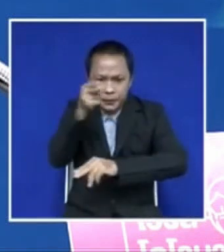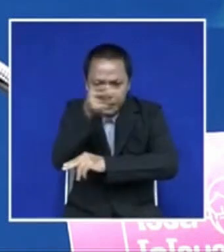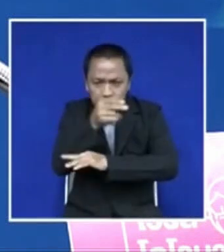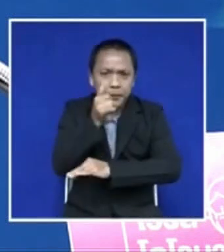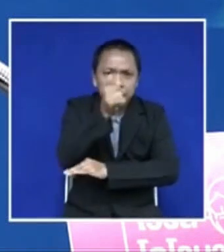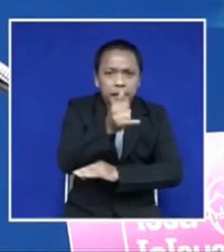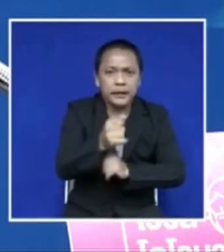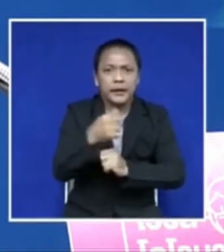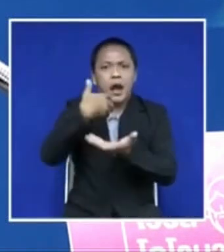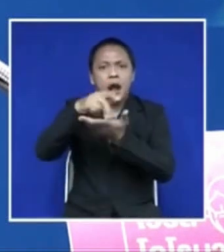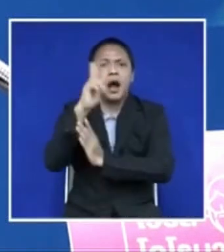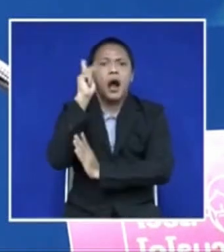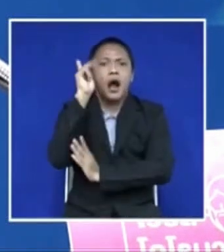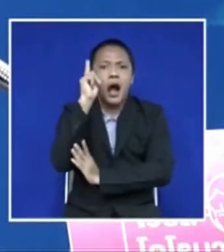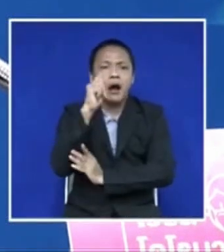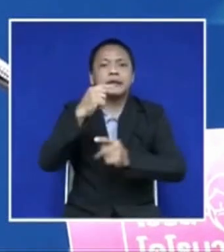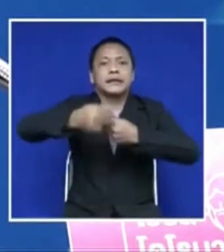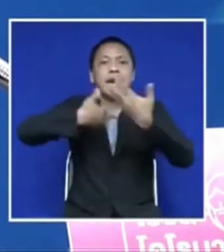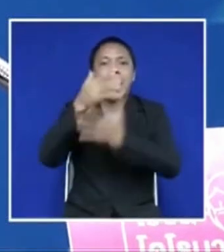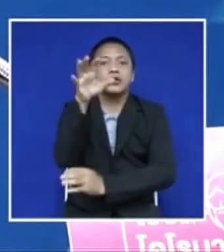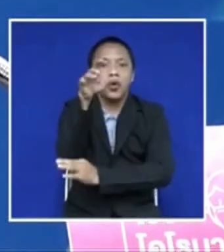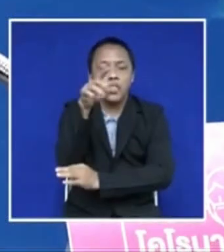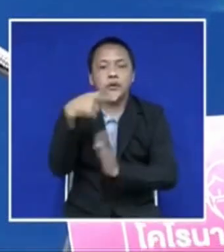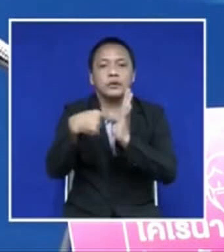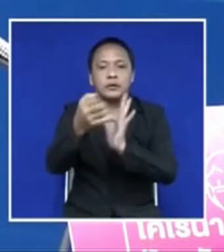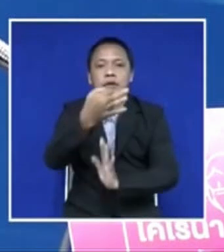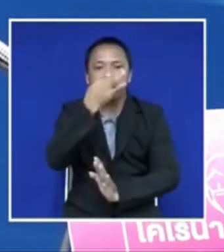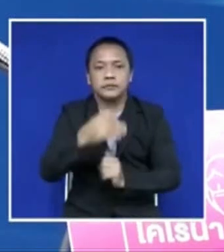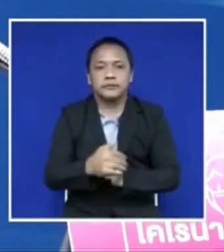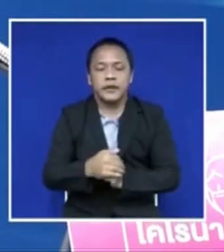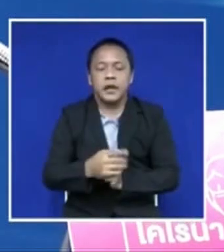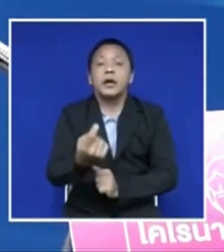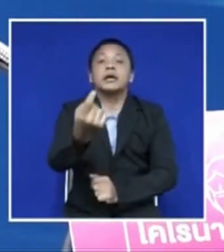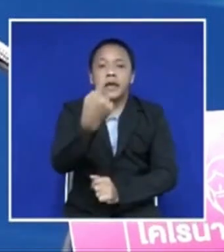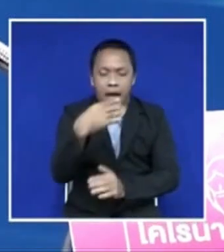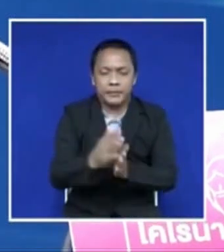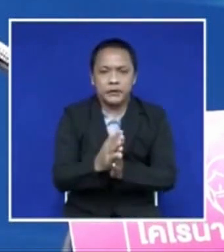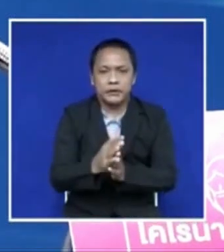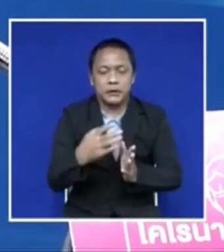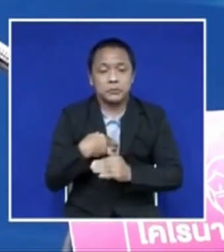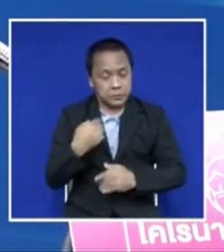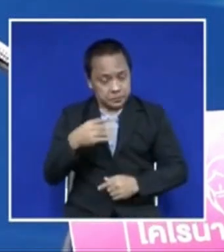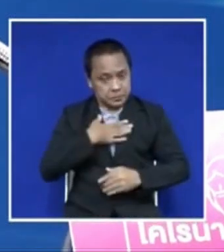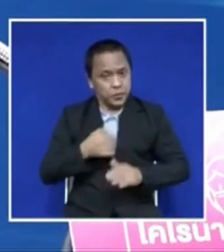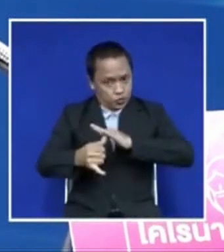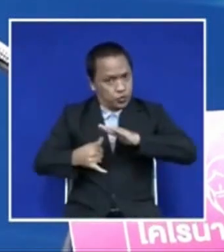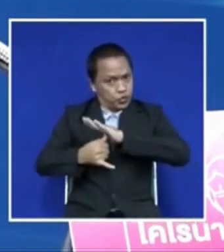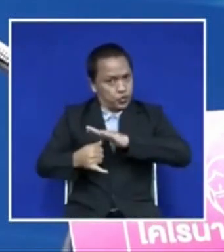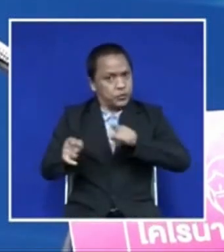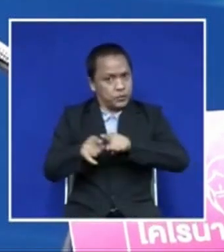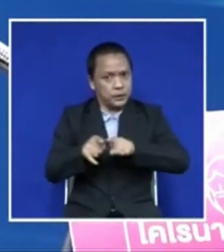1รายกรุงเทพ 2รายแล้วก็อีกประการ 300ทั้งหมดนี้เกี่ยวพันกับตลาดกลางกุ้งที่สมุทรสาคร